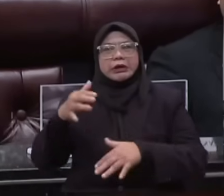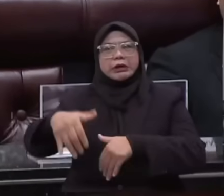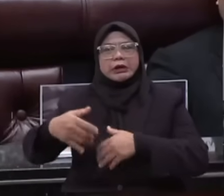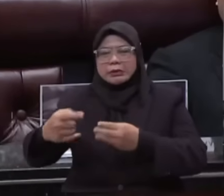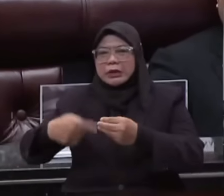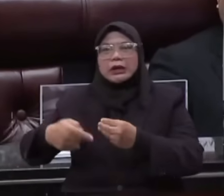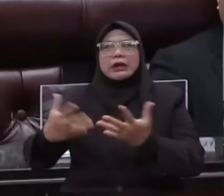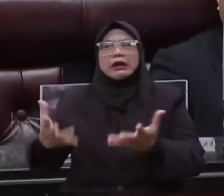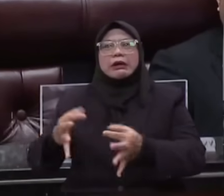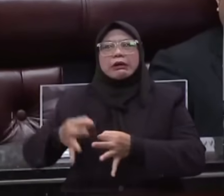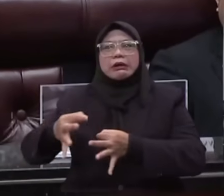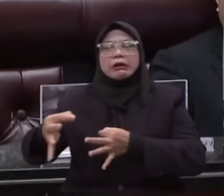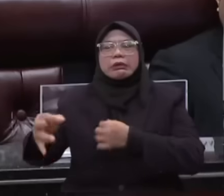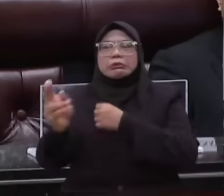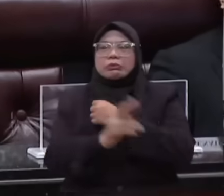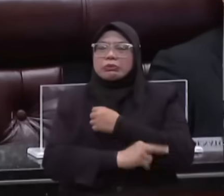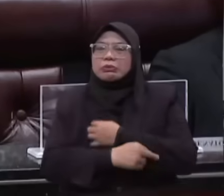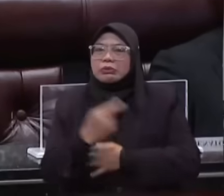tulisan